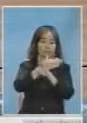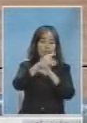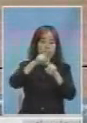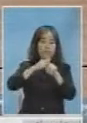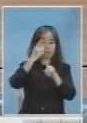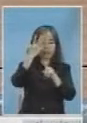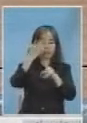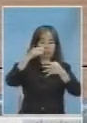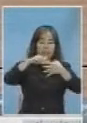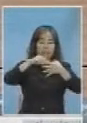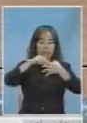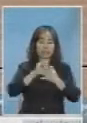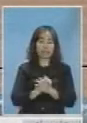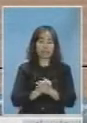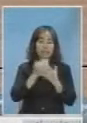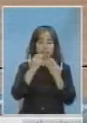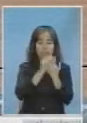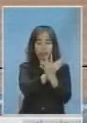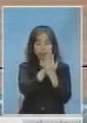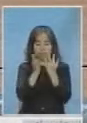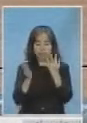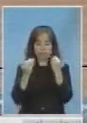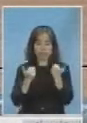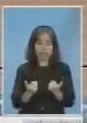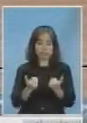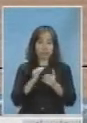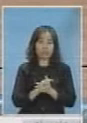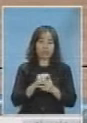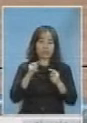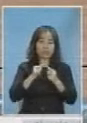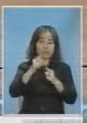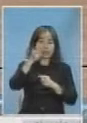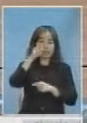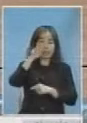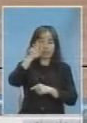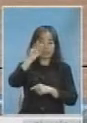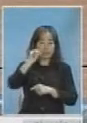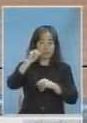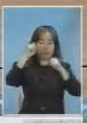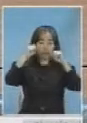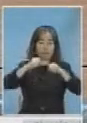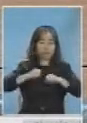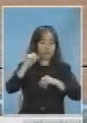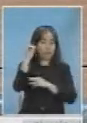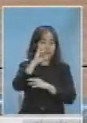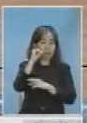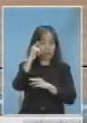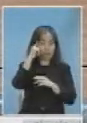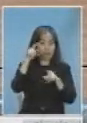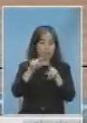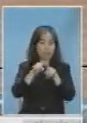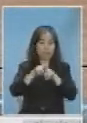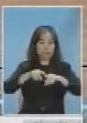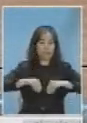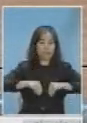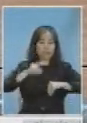าจนกระทั่งบัดนี้คณะรัฐมนตรียังไม่ได้ให้ความเห็นชอบประเทศไทยยัง